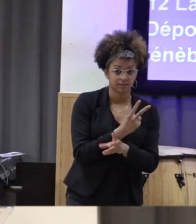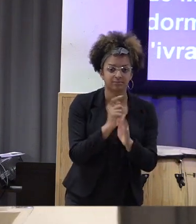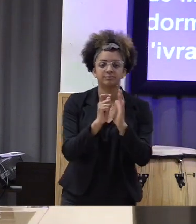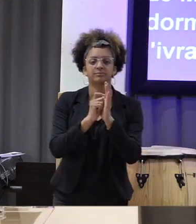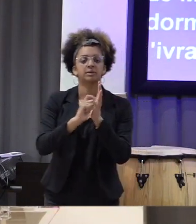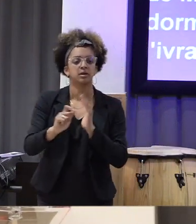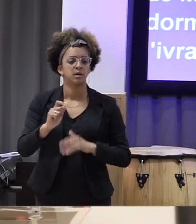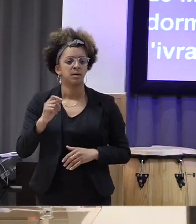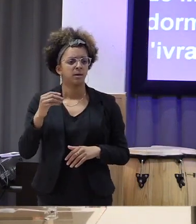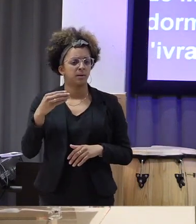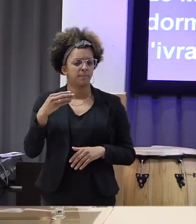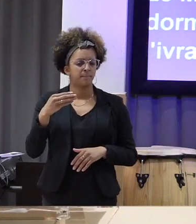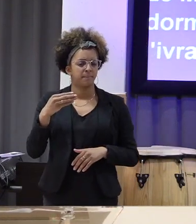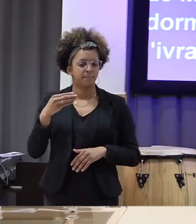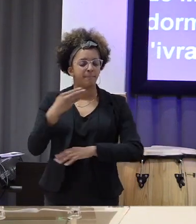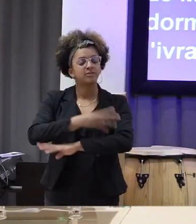Tout le chapitre